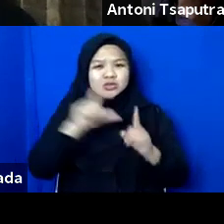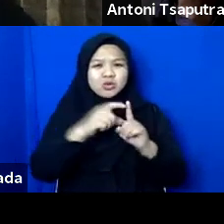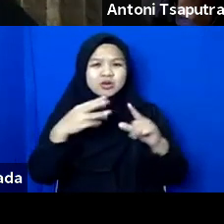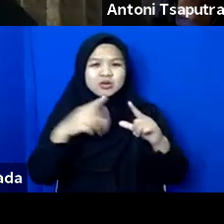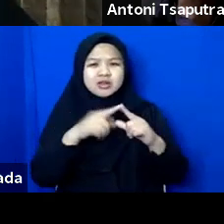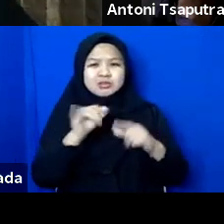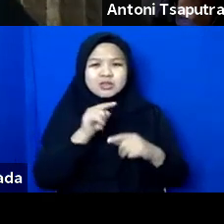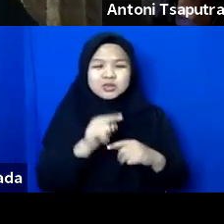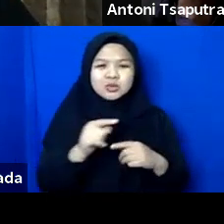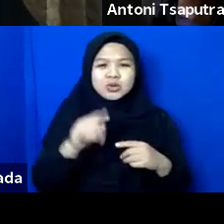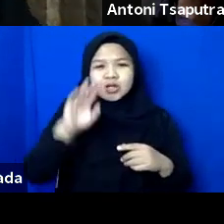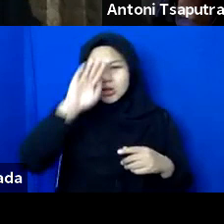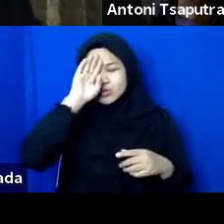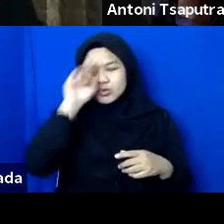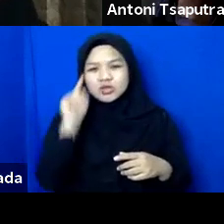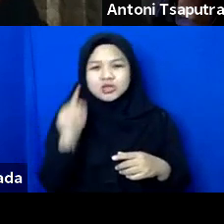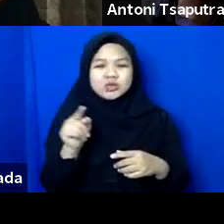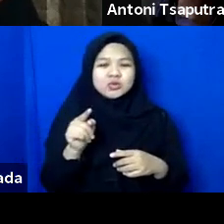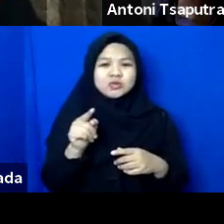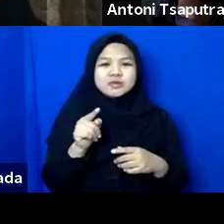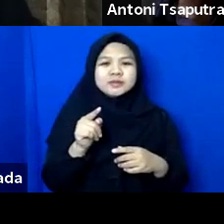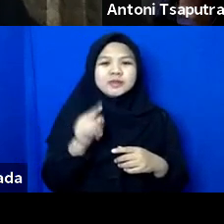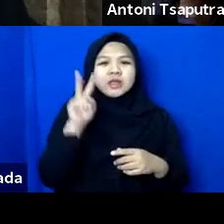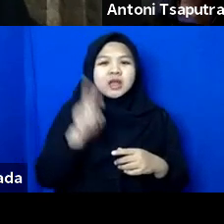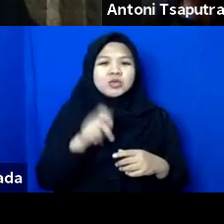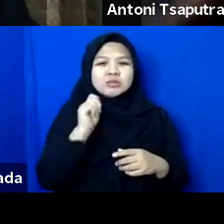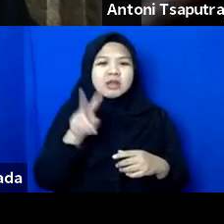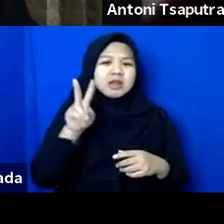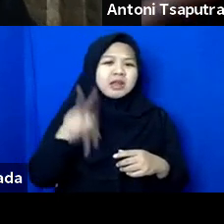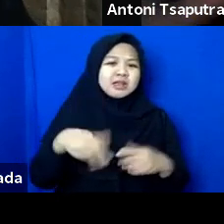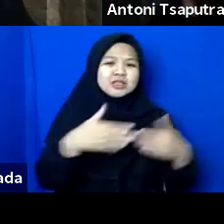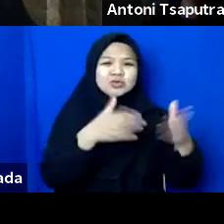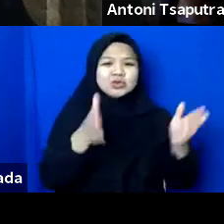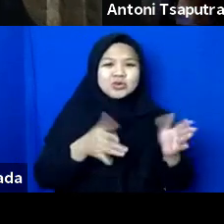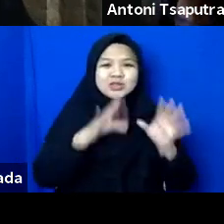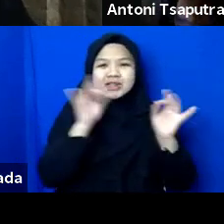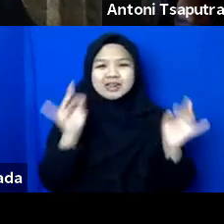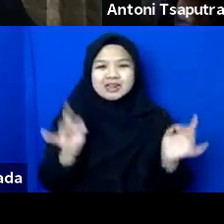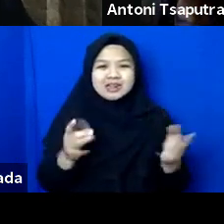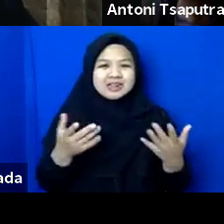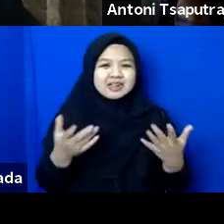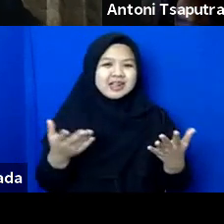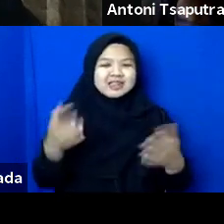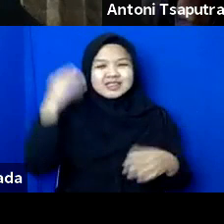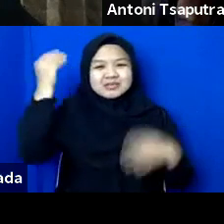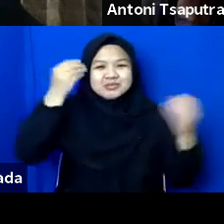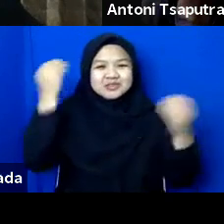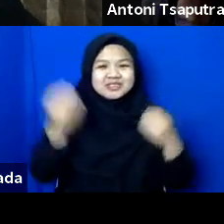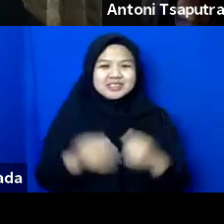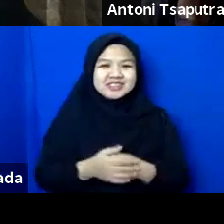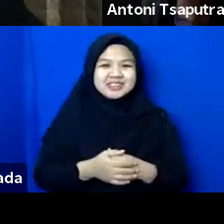begitu sih dablang Aduh itu apa namanya harus dibayar lagi studionya eneng eneng eneng ah pusing aku